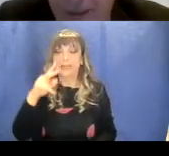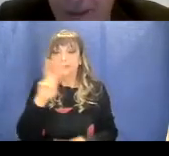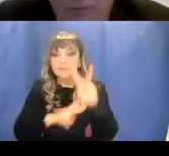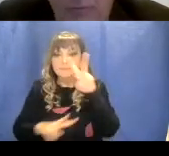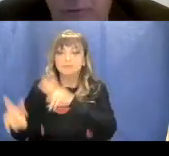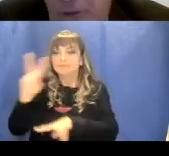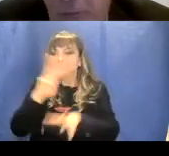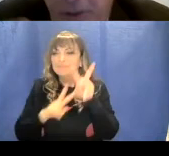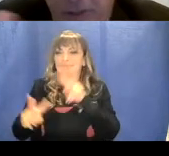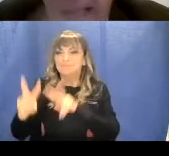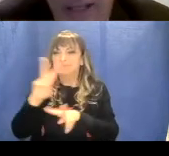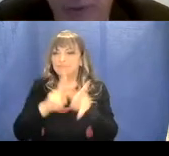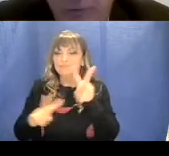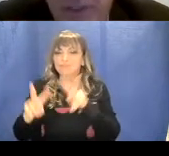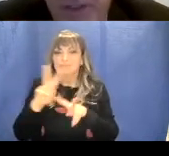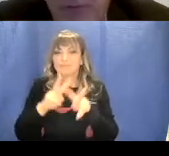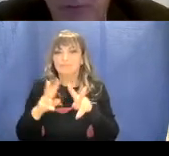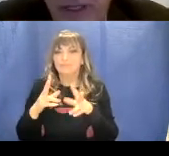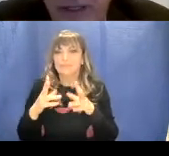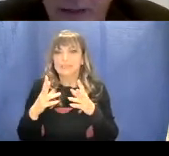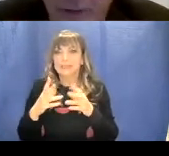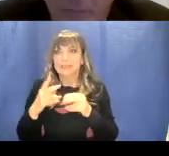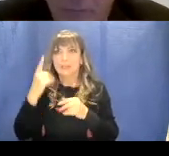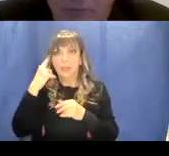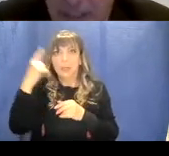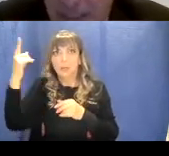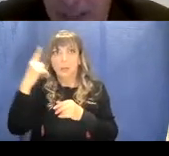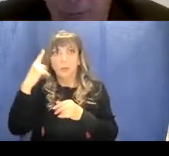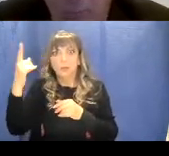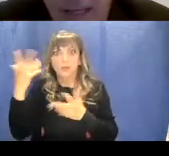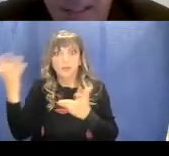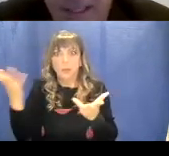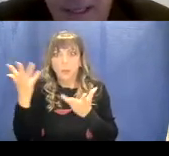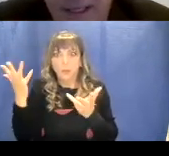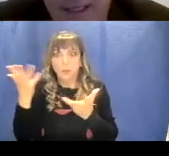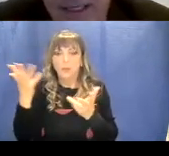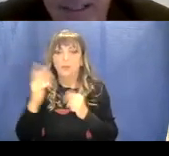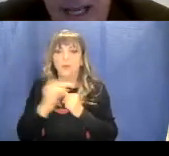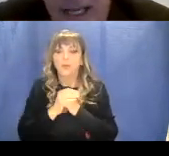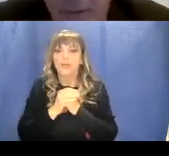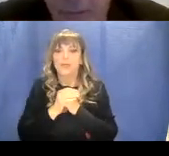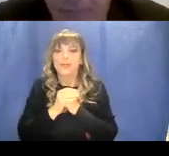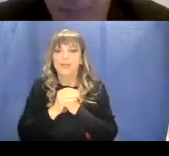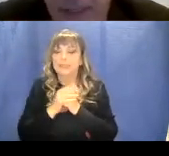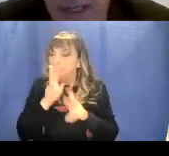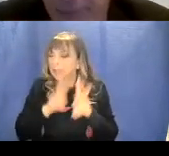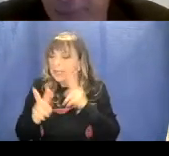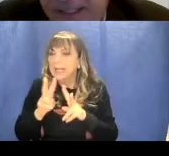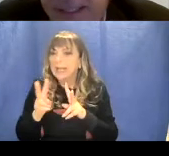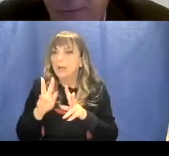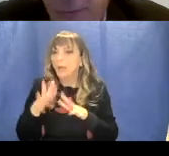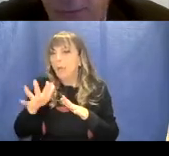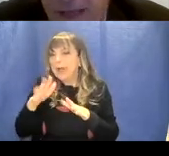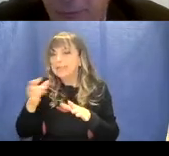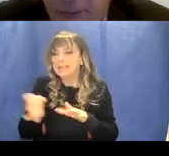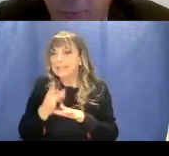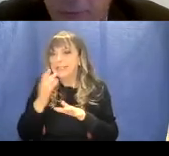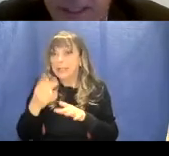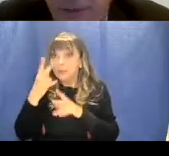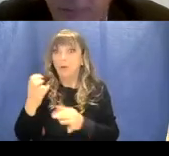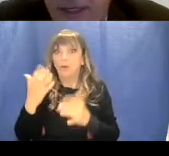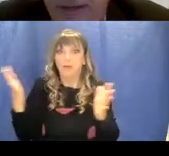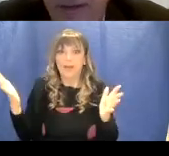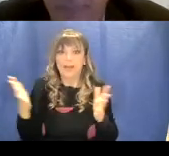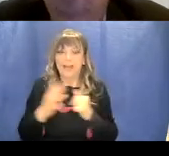un con varie intuizioni un quasi cristallo e alla fine è stato trovato ecco